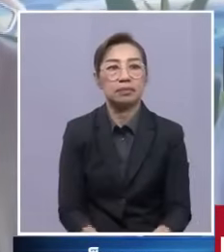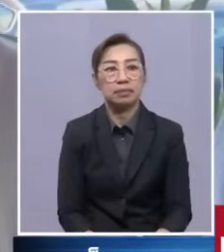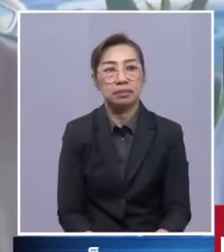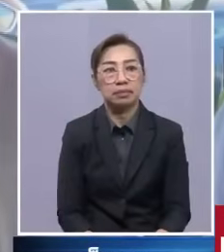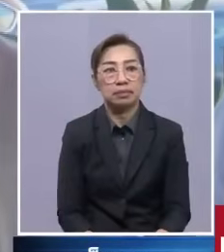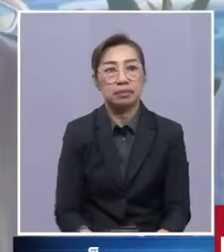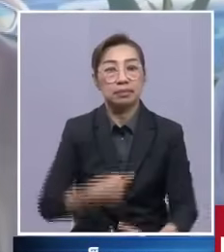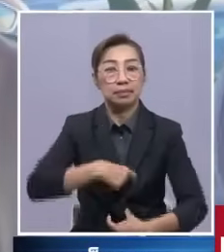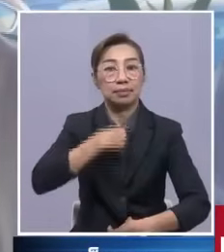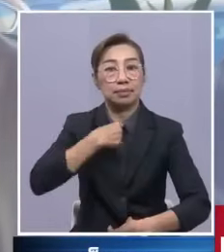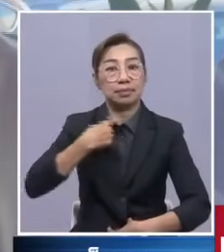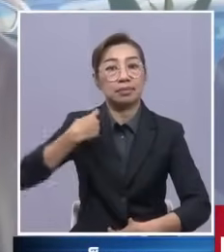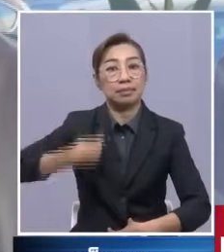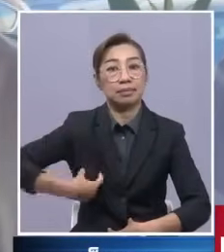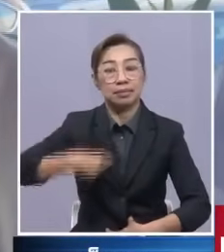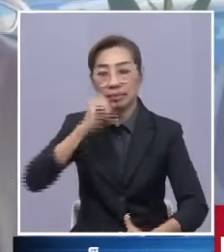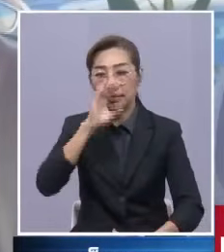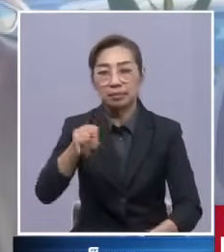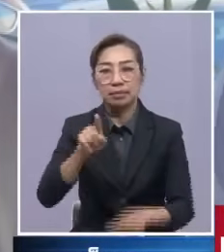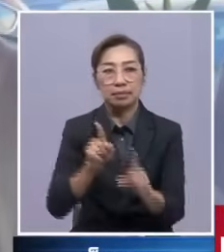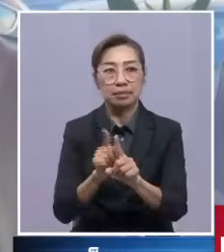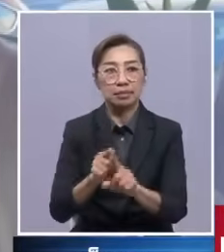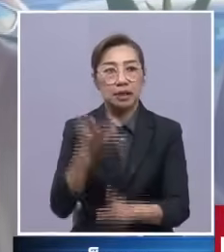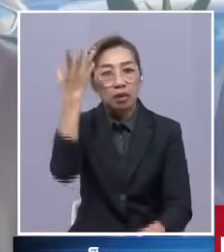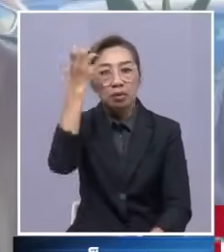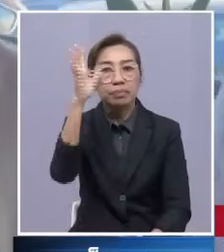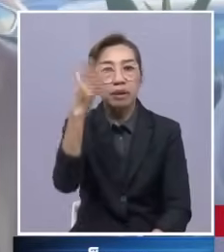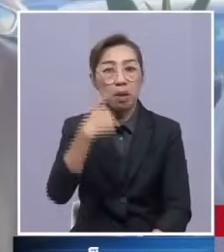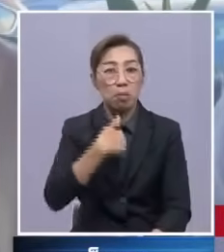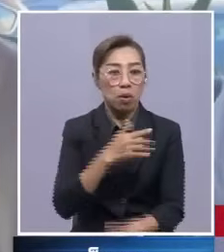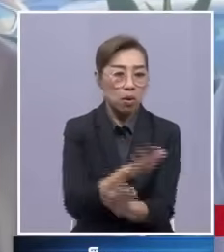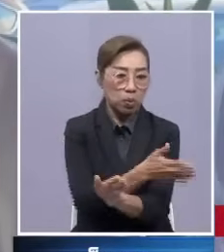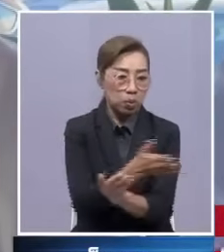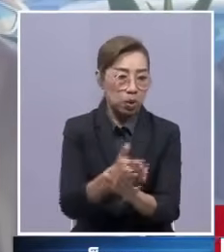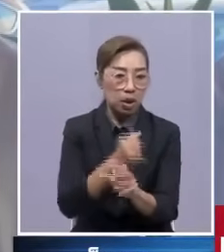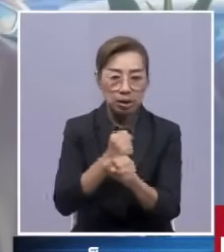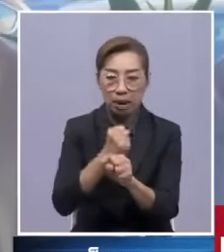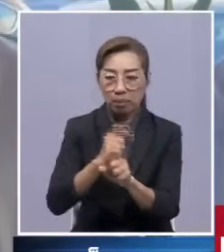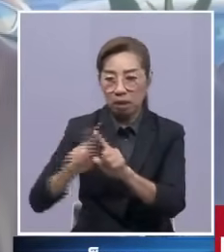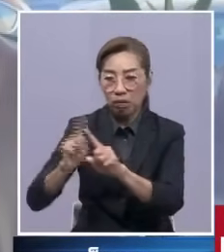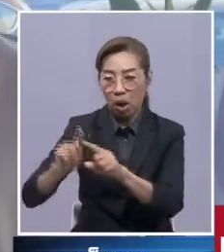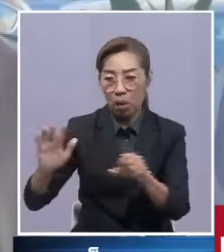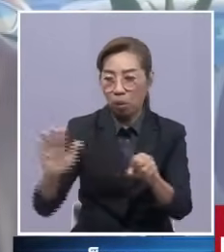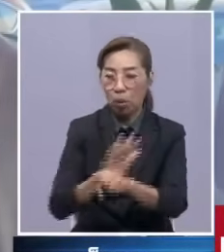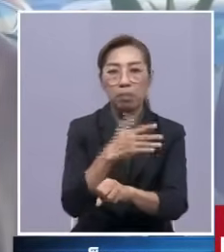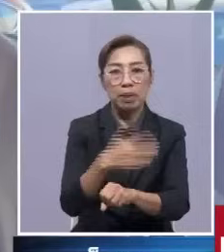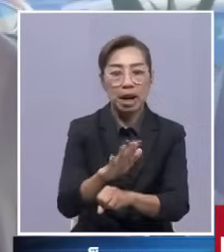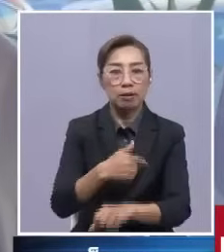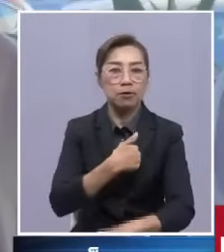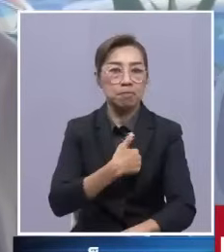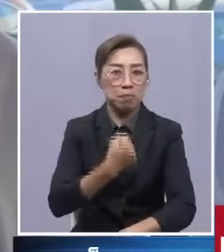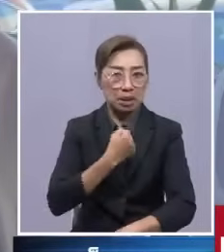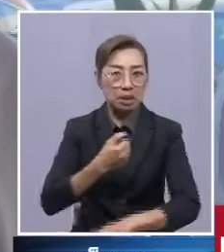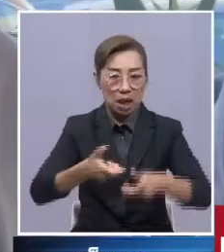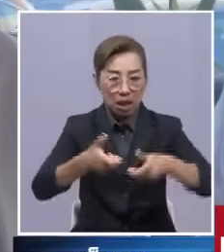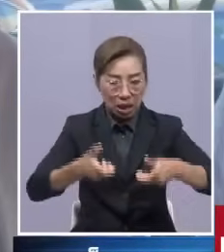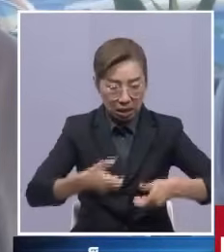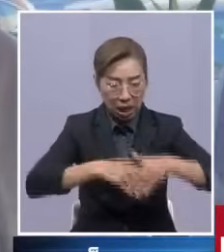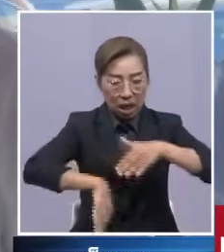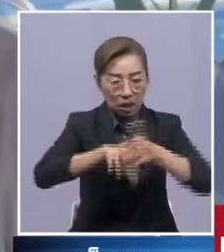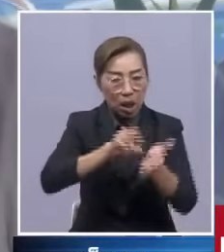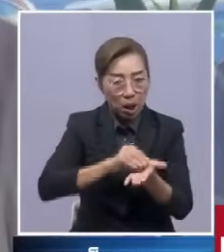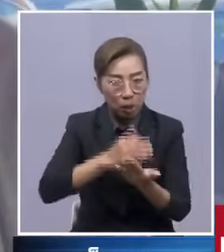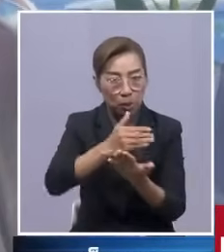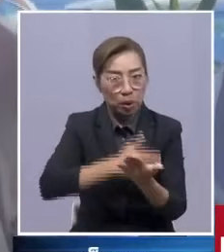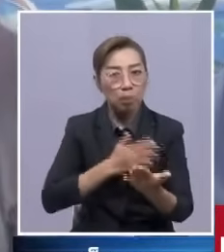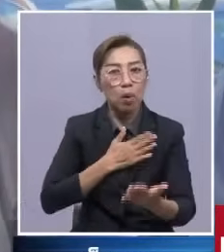ไม่มีความกังวลเลยนะครับเพราะว่าสิ่งที่เราจะทำเราก็ทำมาทั้งหมดแล้วนะครับก็อย่างที่บอกเราก็มีความเชื่อมั่นในพยานหลักฐานที่เราสืบมาทั้งหมด